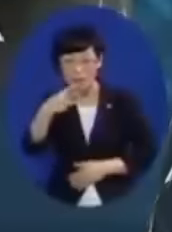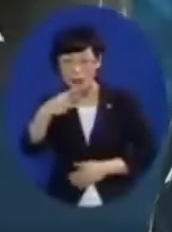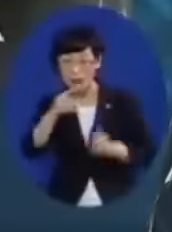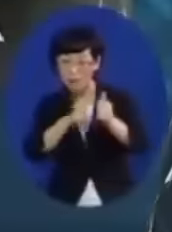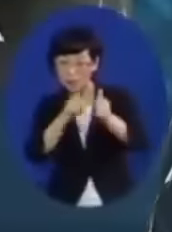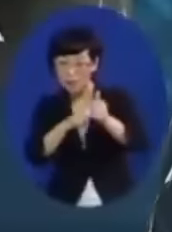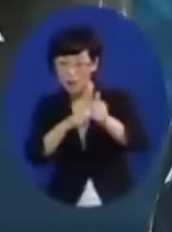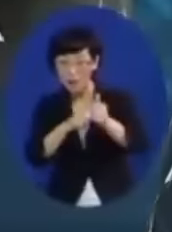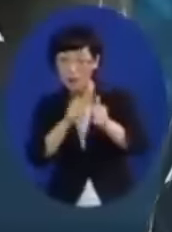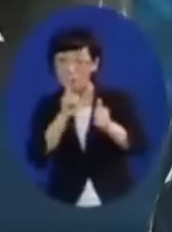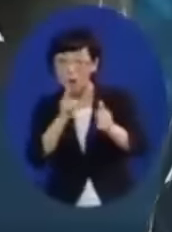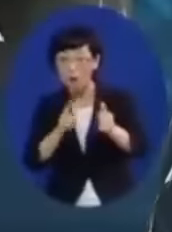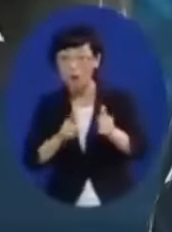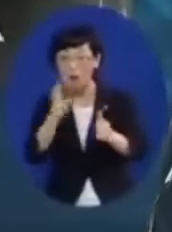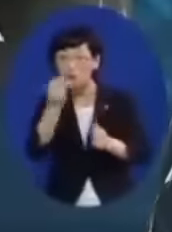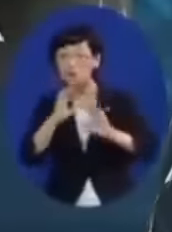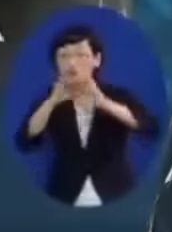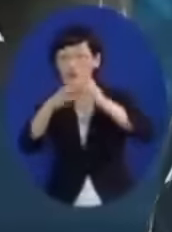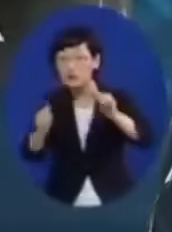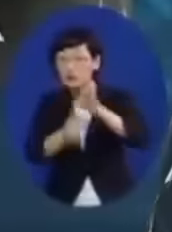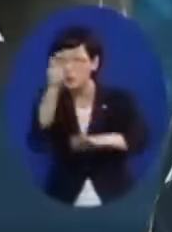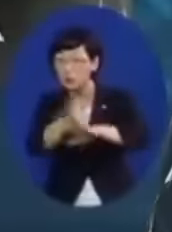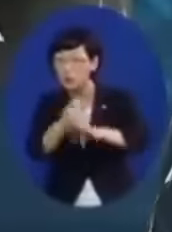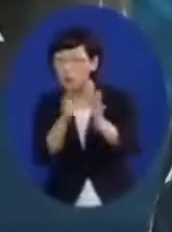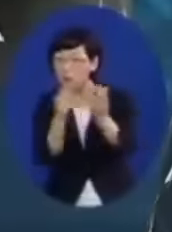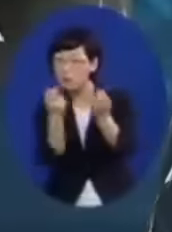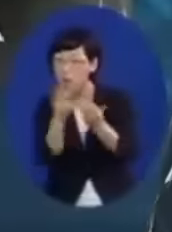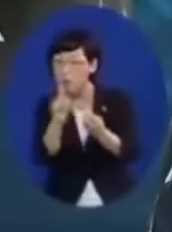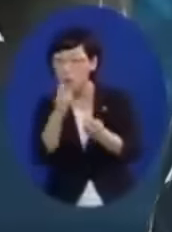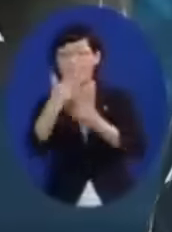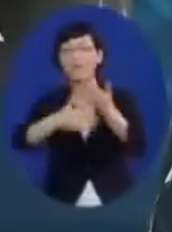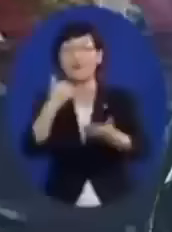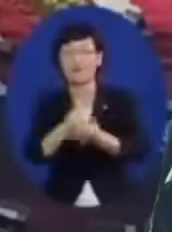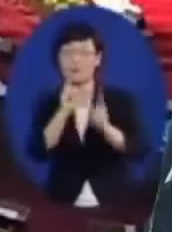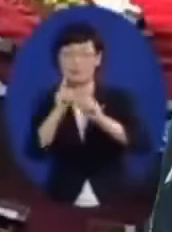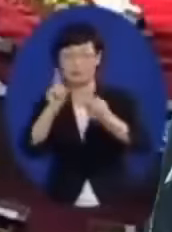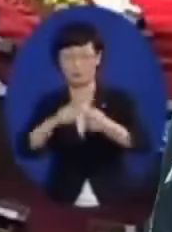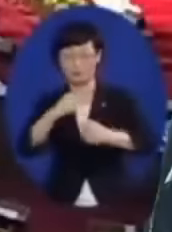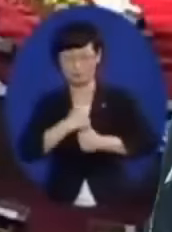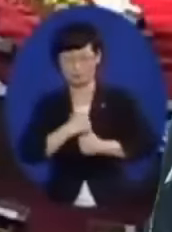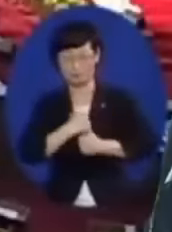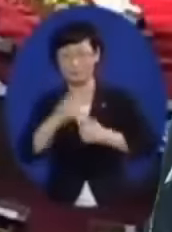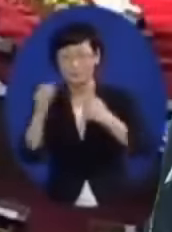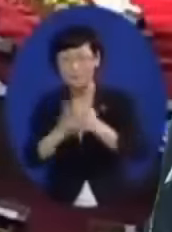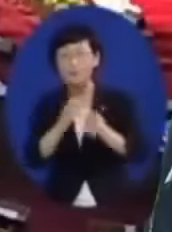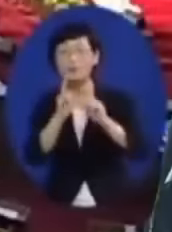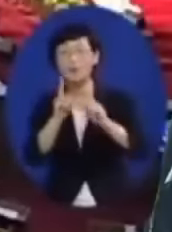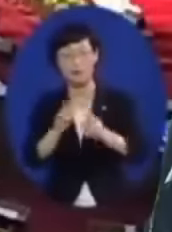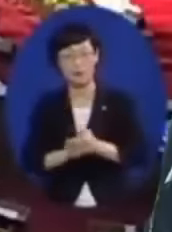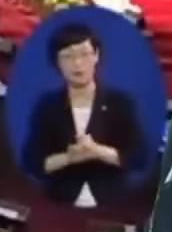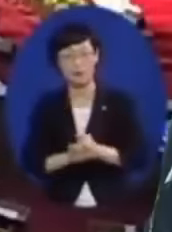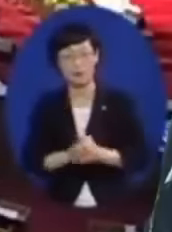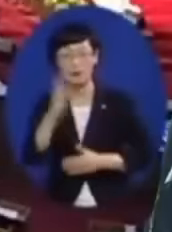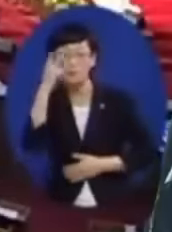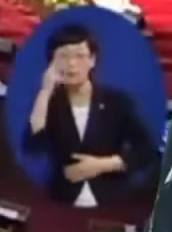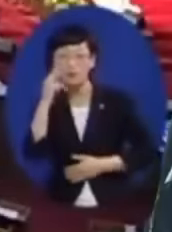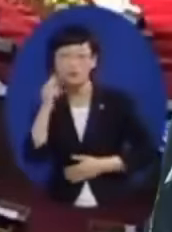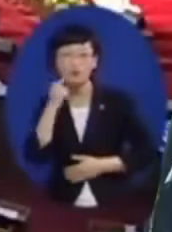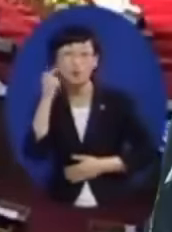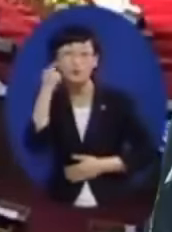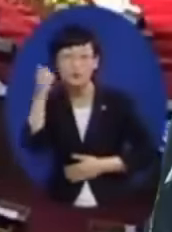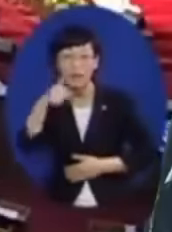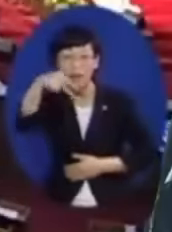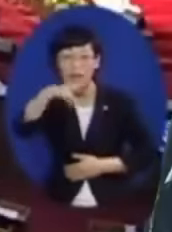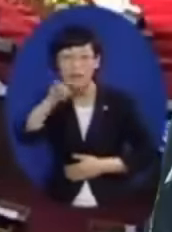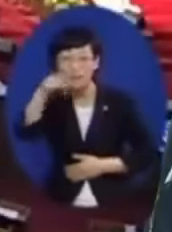박사는 유대인의 성공 비결은 하나님의 말씀을 지킨 것이다라고 이렇게 말했습니다. 미국의 목사인